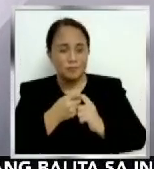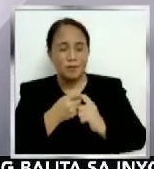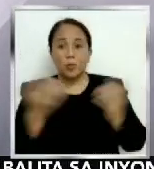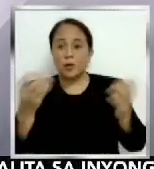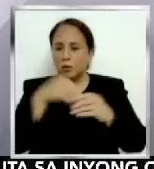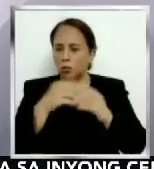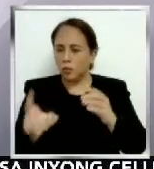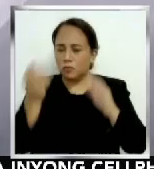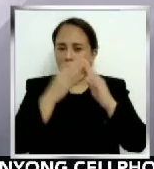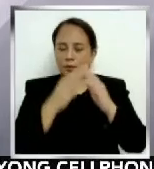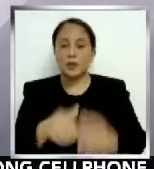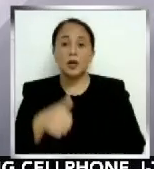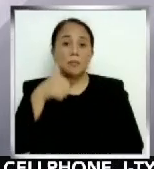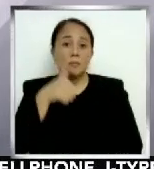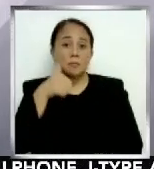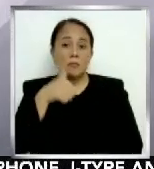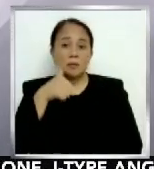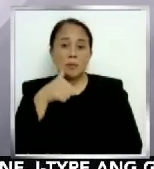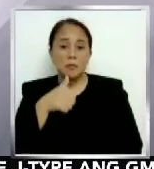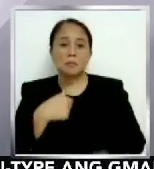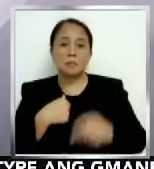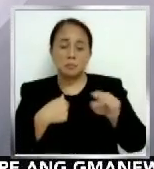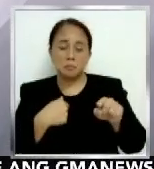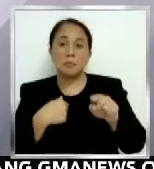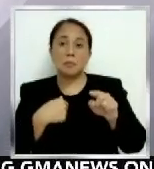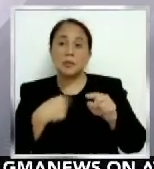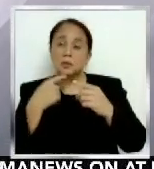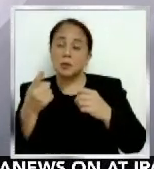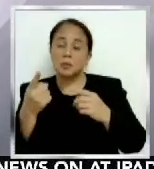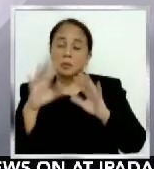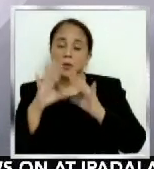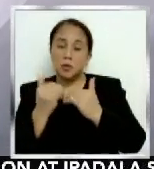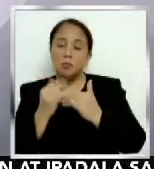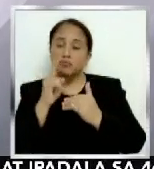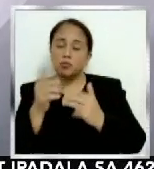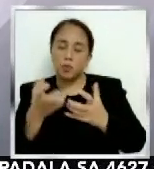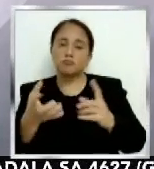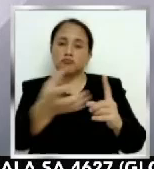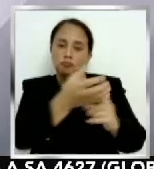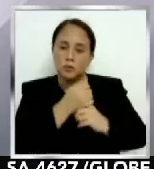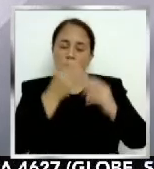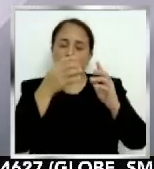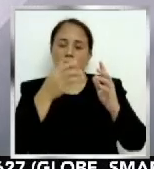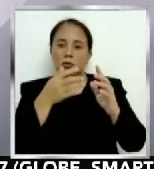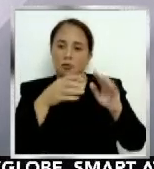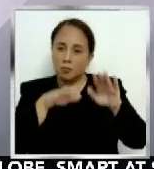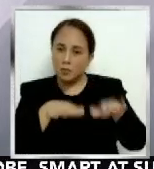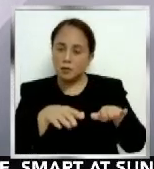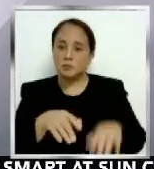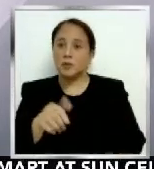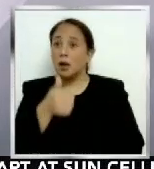daw sa barangay na mandudukot talaga siya ng bata. Sa kabalatuan naman, muntik din daw madukot ang isang